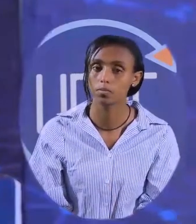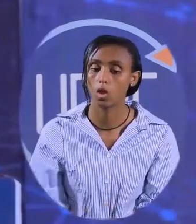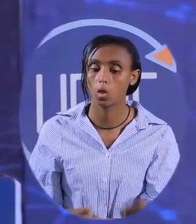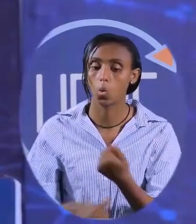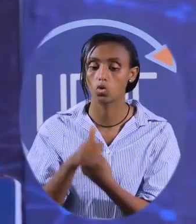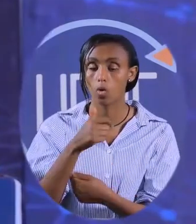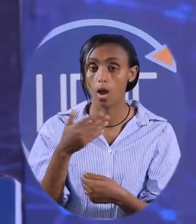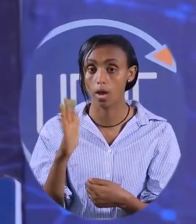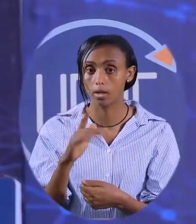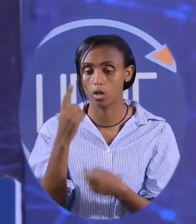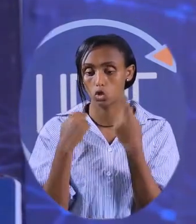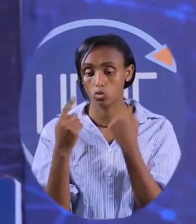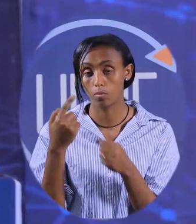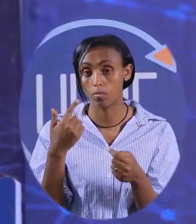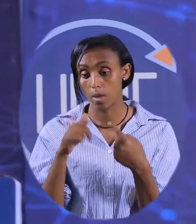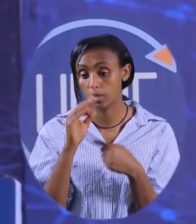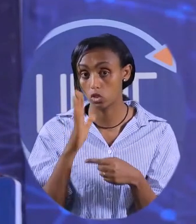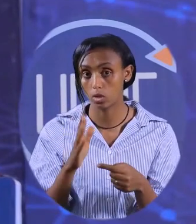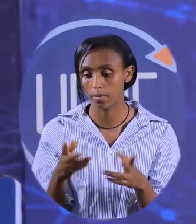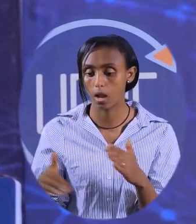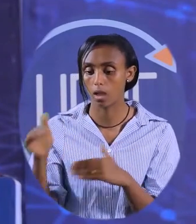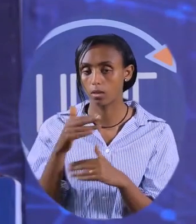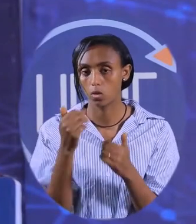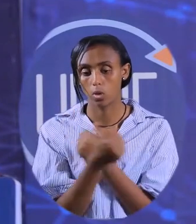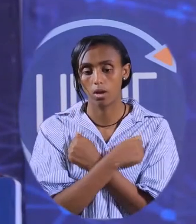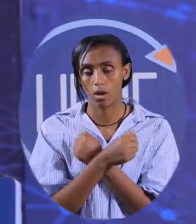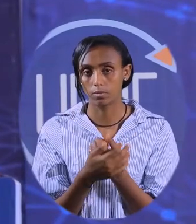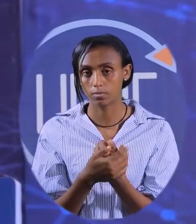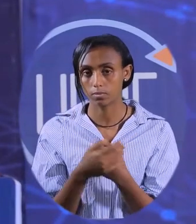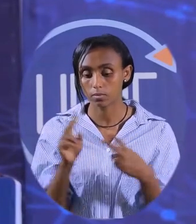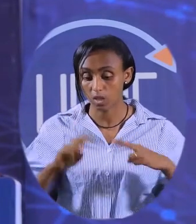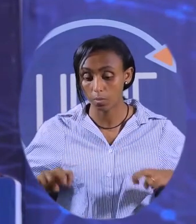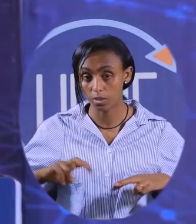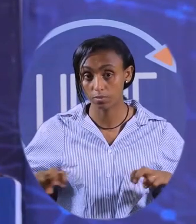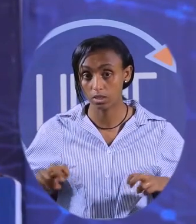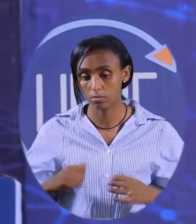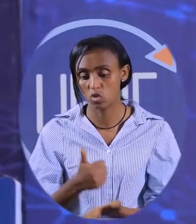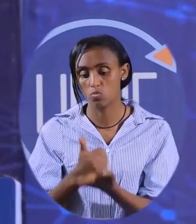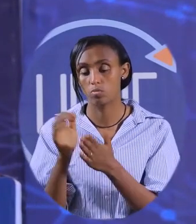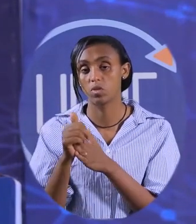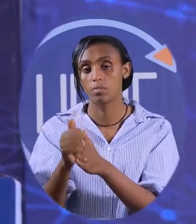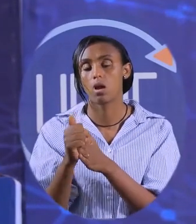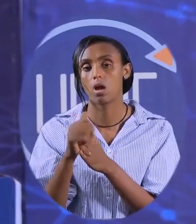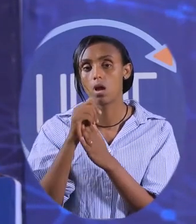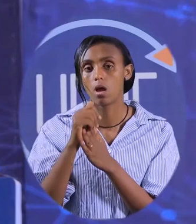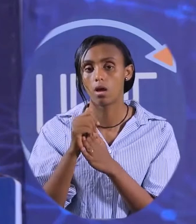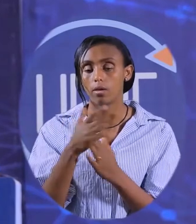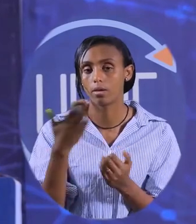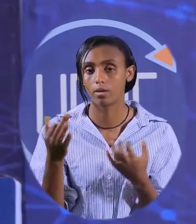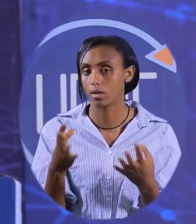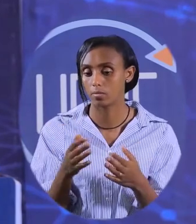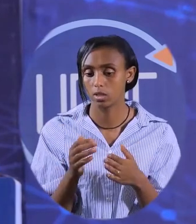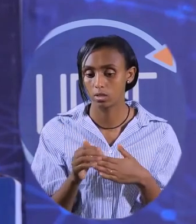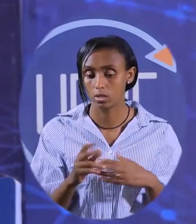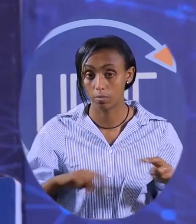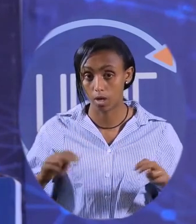የተጎዳው አይነት ለክሶ አይነት የሚያመጣ ሰው የበለጠ ይወደዳል ማለት ነው። በመረመር የተመረ ሲስተም የለም። አፕሪሼት የሚያደርግ የለም። ተመራማሪ